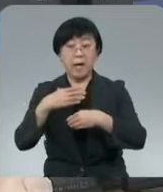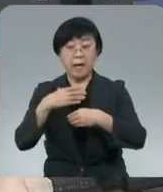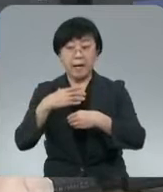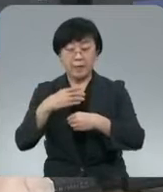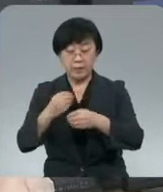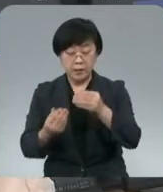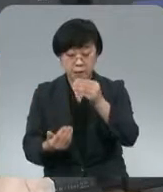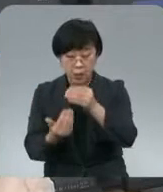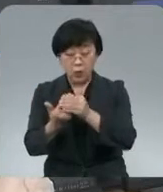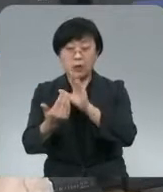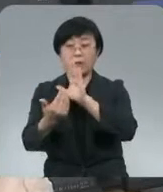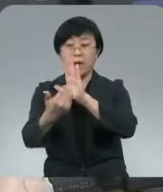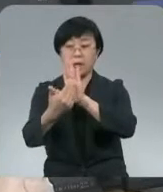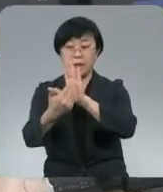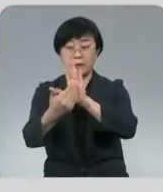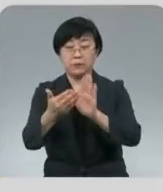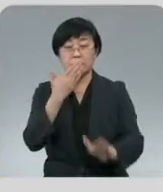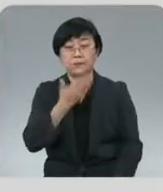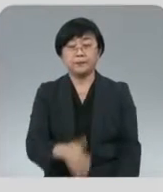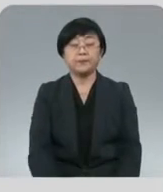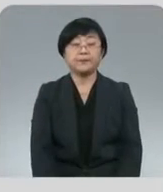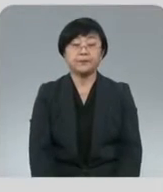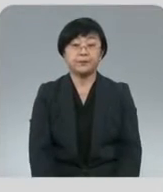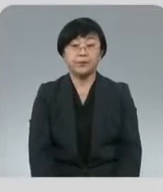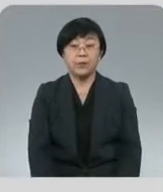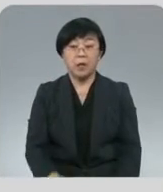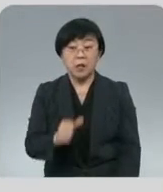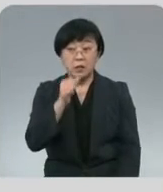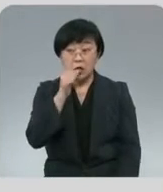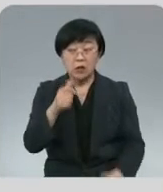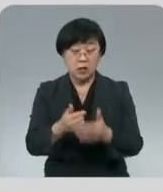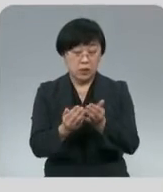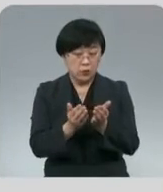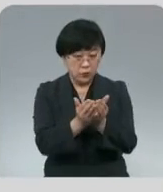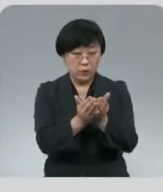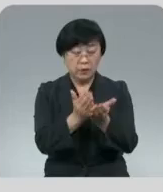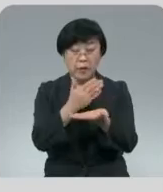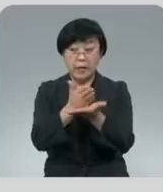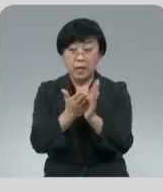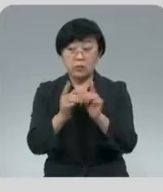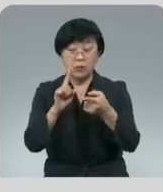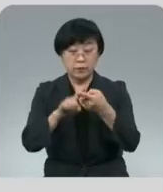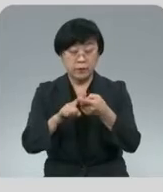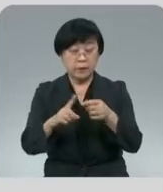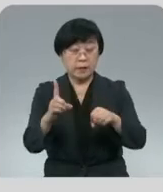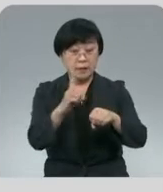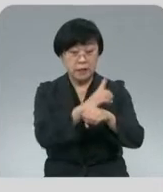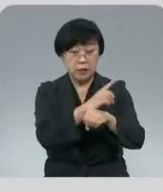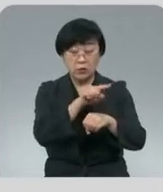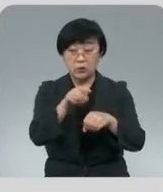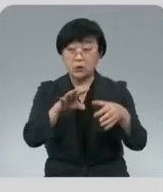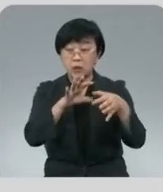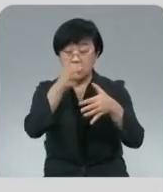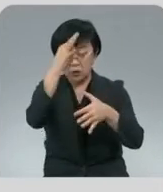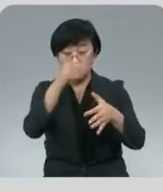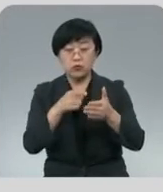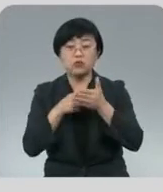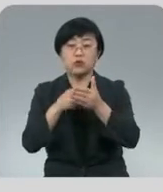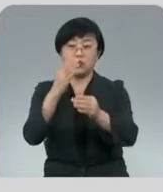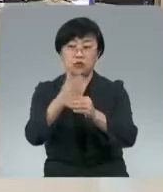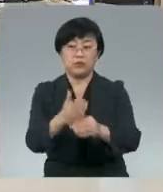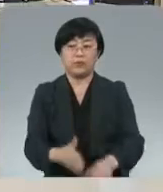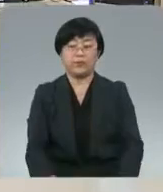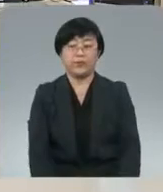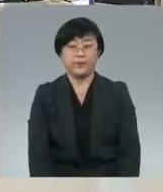langsung muncul dan alarm pun berbunyi sehingga dapat mencegah terjadinya kecelakaan teknologi tersebut kini telah diterapkan di bidang